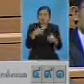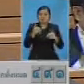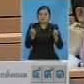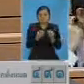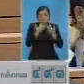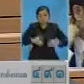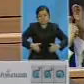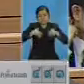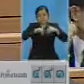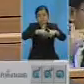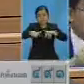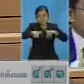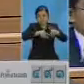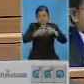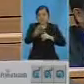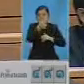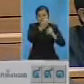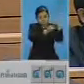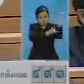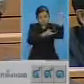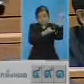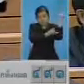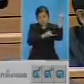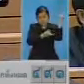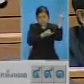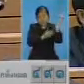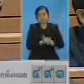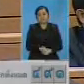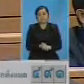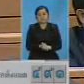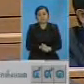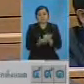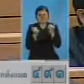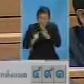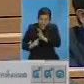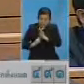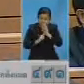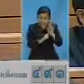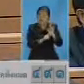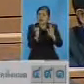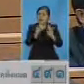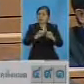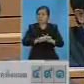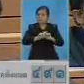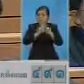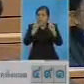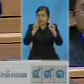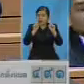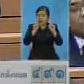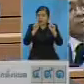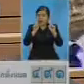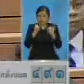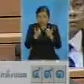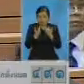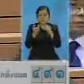ราท่านประธานครับที่ผมนำเรียนต่อสภาคือความแตกต่างที่เกิด